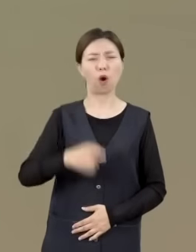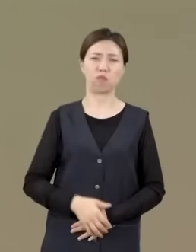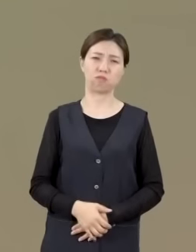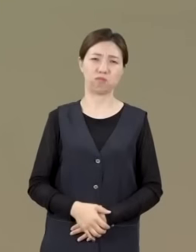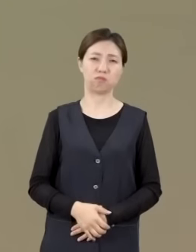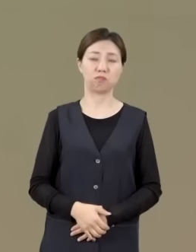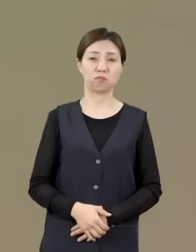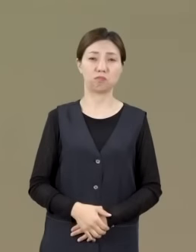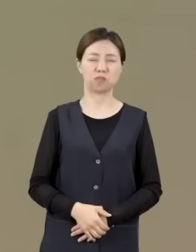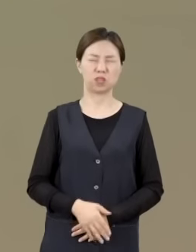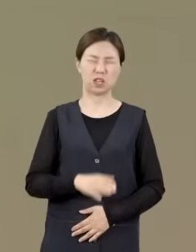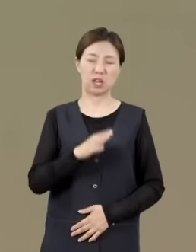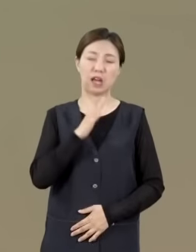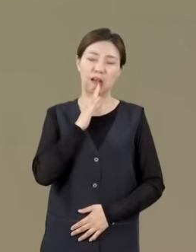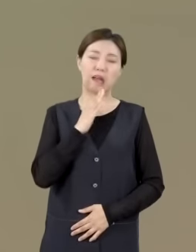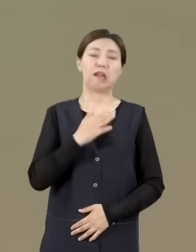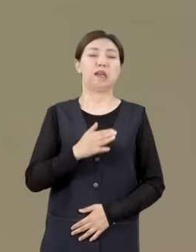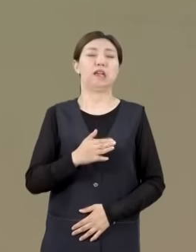잘 풀리지